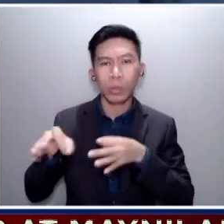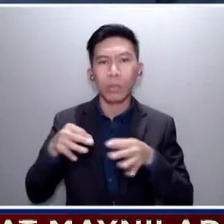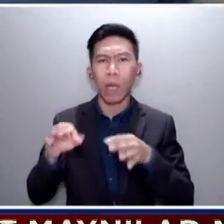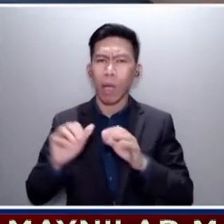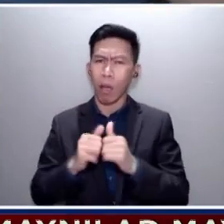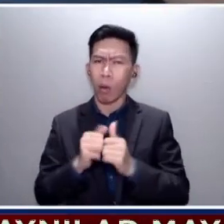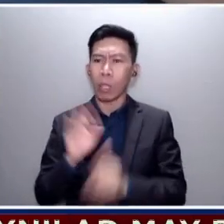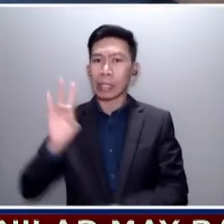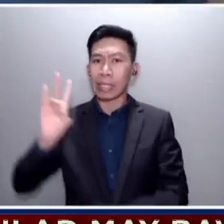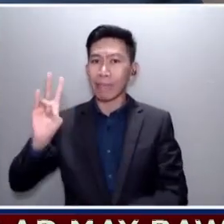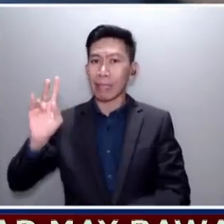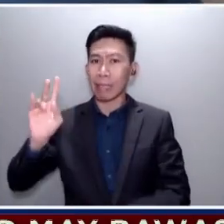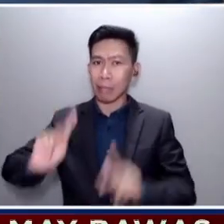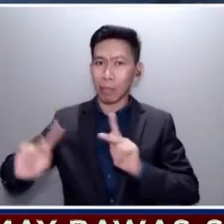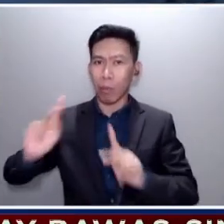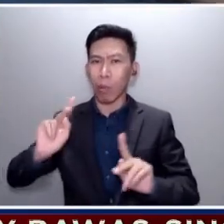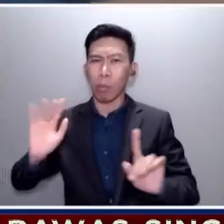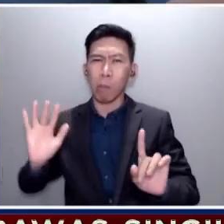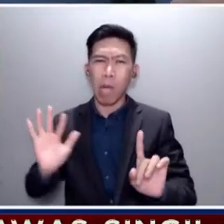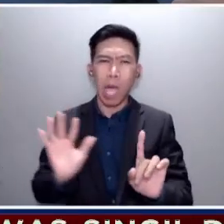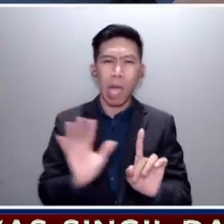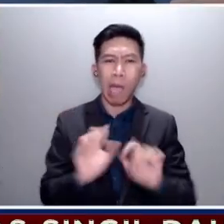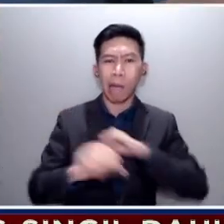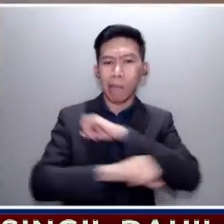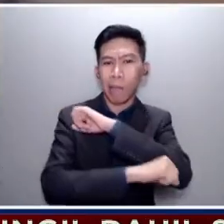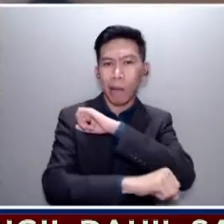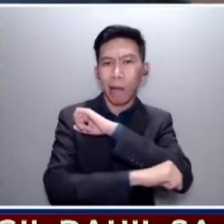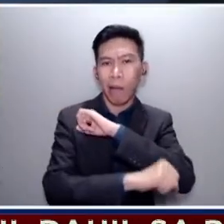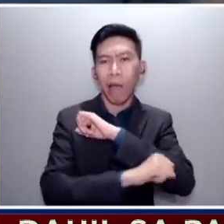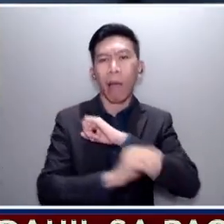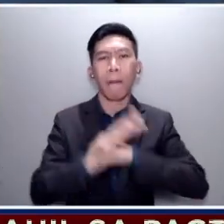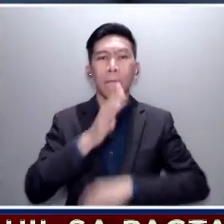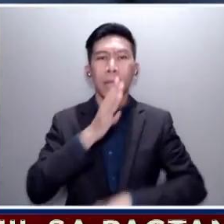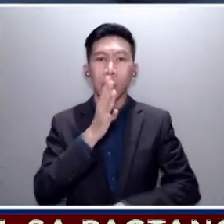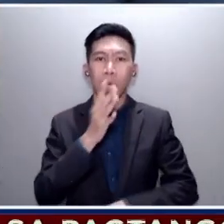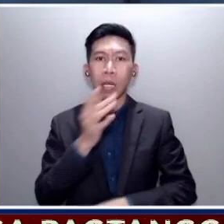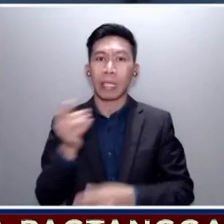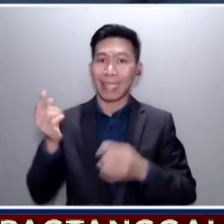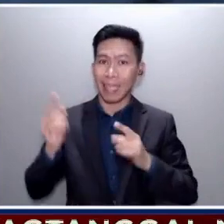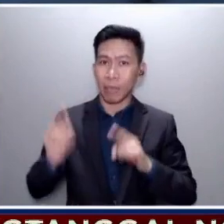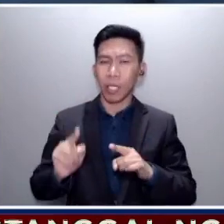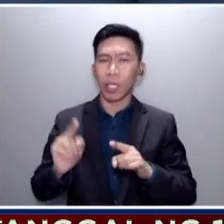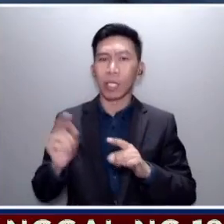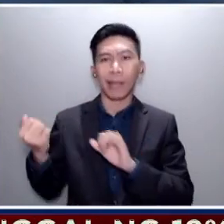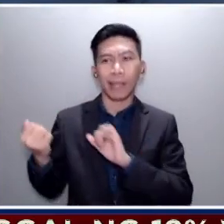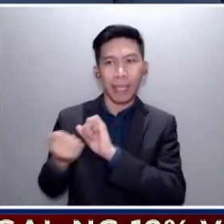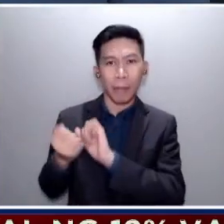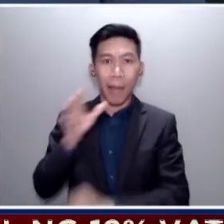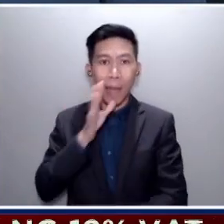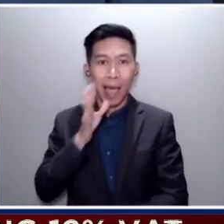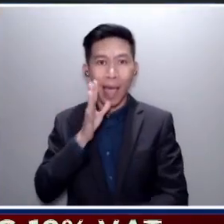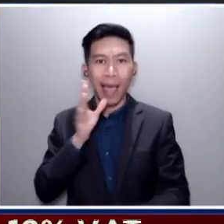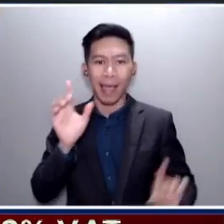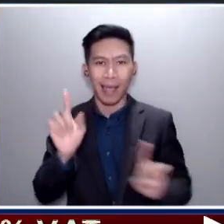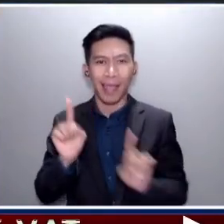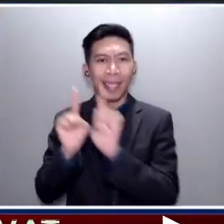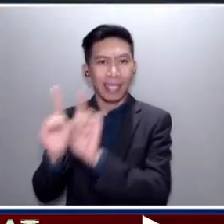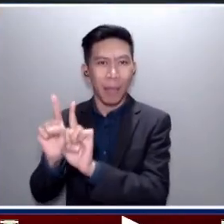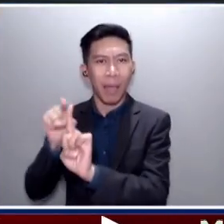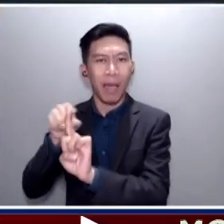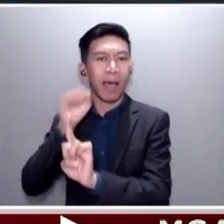ina. Nung mga oras na mangyari ang insidente, tanging kapatid ni Nadia ang kasama ng kanyang ina. Tumawag sa akin si Tanya